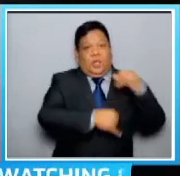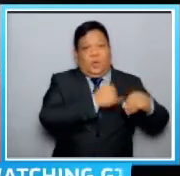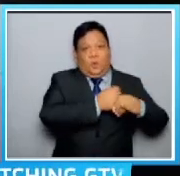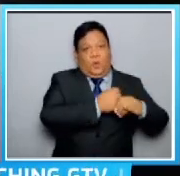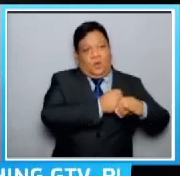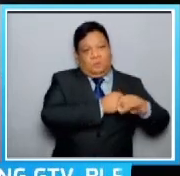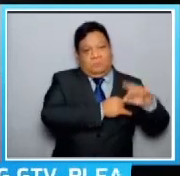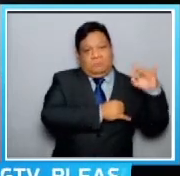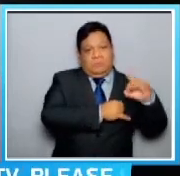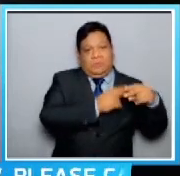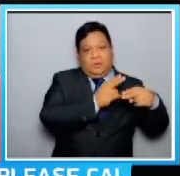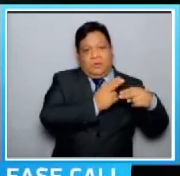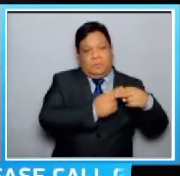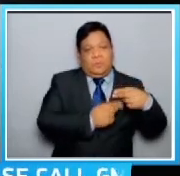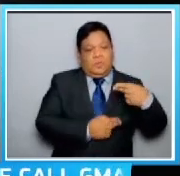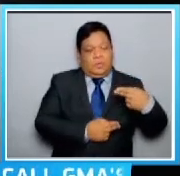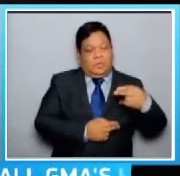ito.